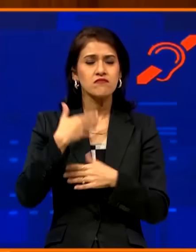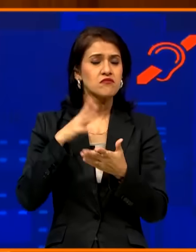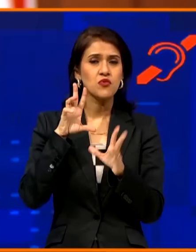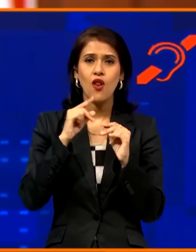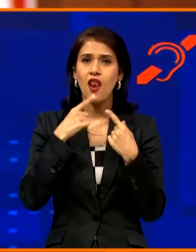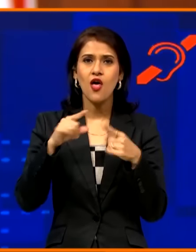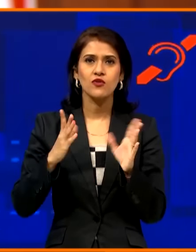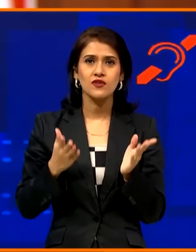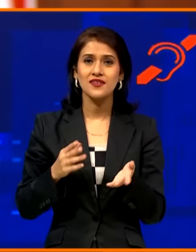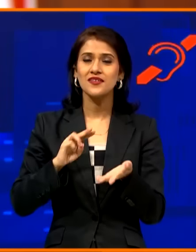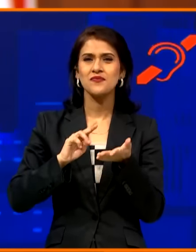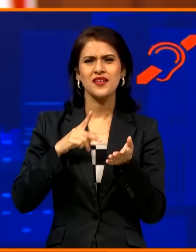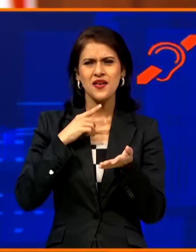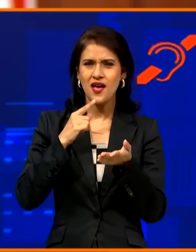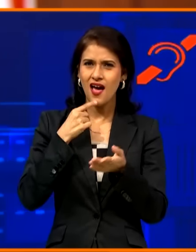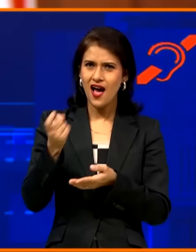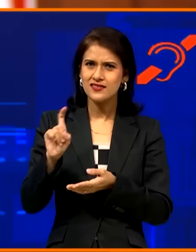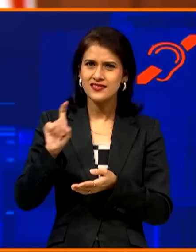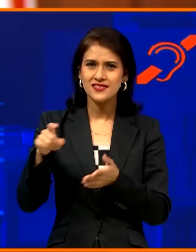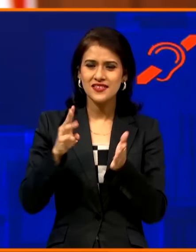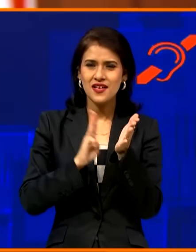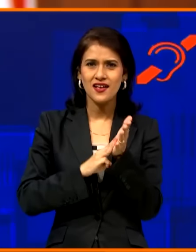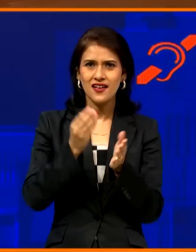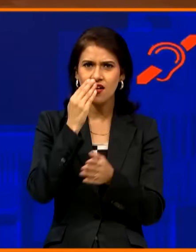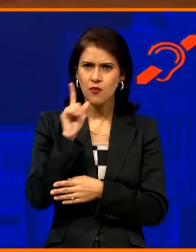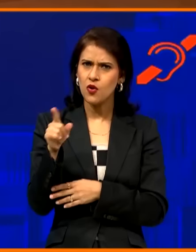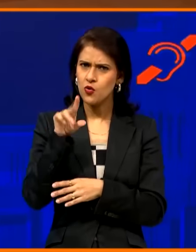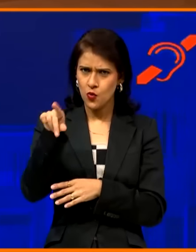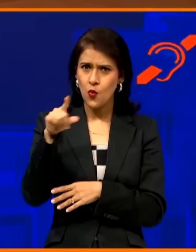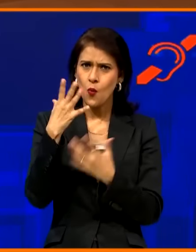हां मैं तो चाहता हूं रील्स बनाए और